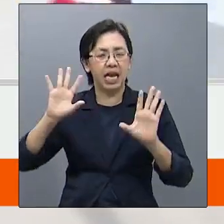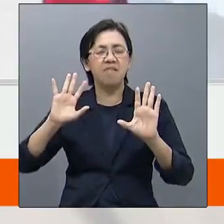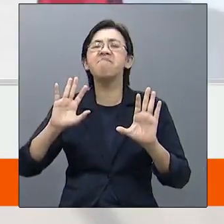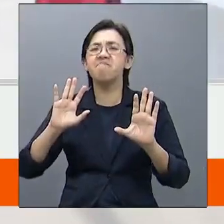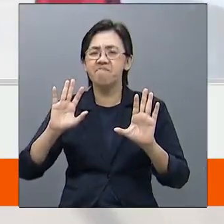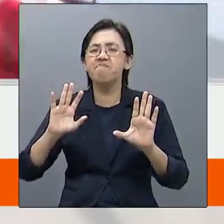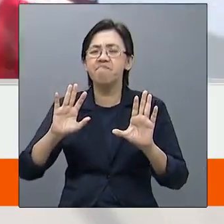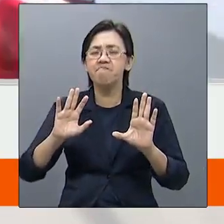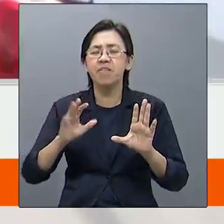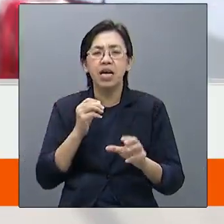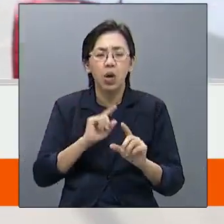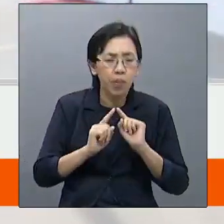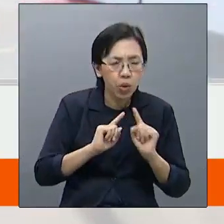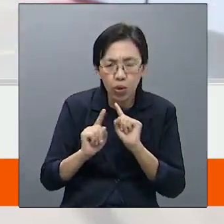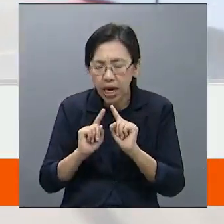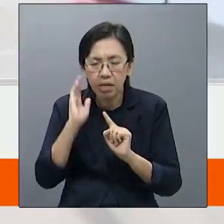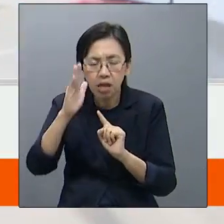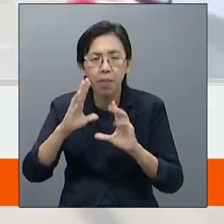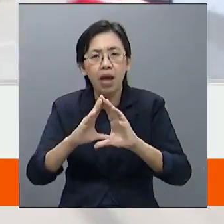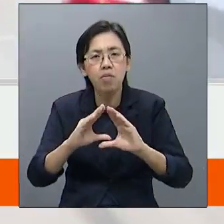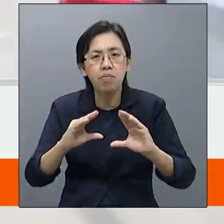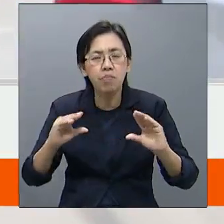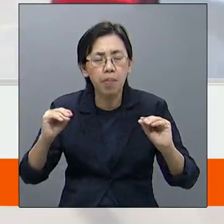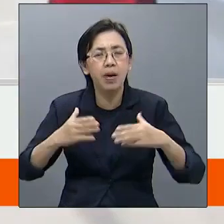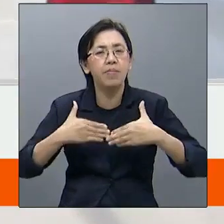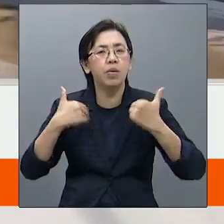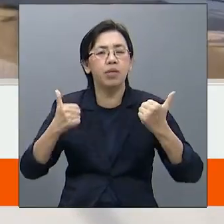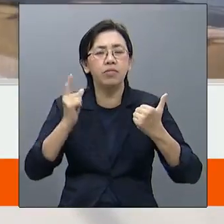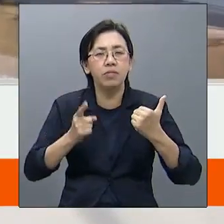การพูดคุย เพื่อสัธิภาพ หอสนธิสขเองก็ตาม